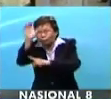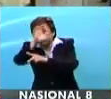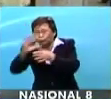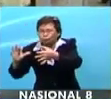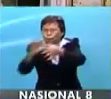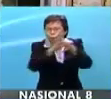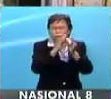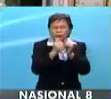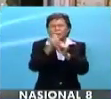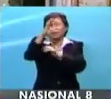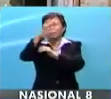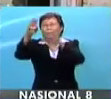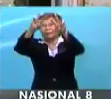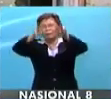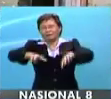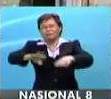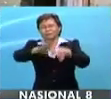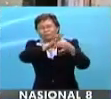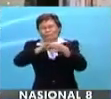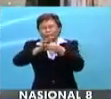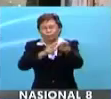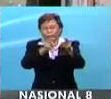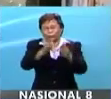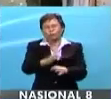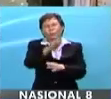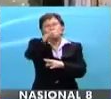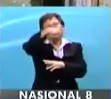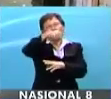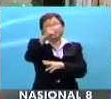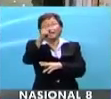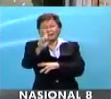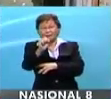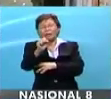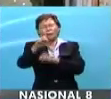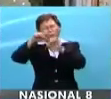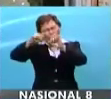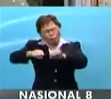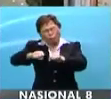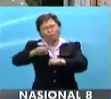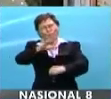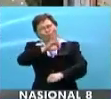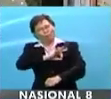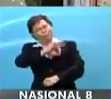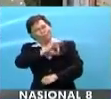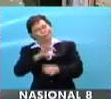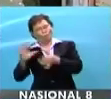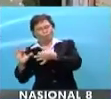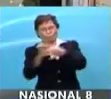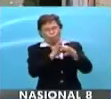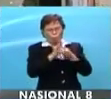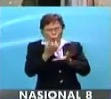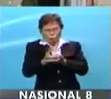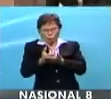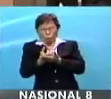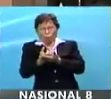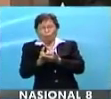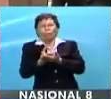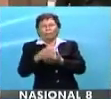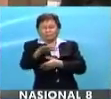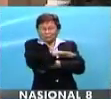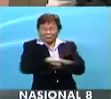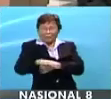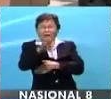dengan syarikat-syarikat ASEAN. Pengusaha kecil dan sederhana, katanya, boleh memanfaatkan kerjasama ekonomi komprehensif